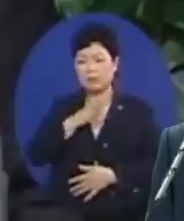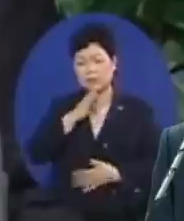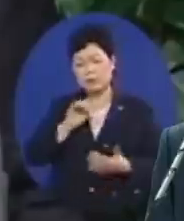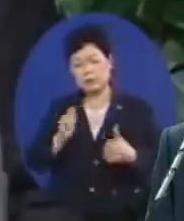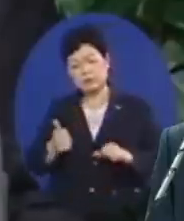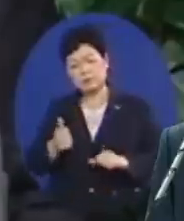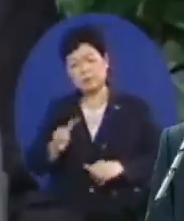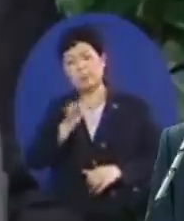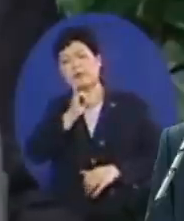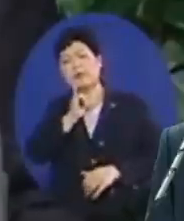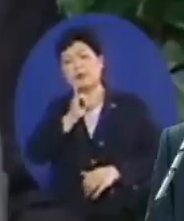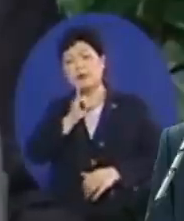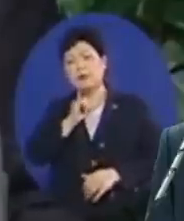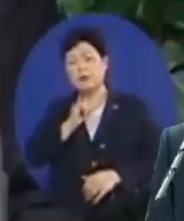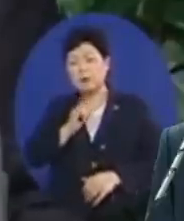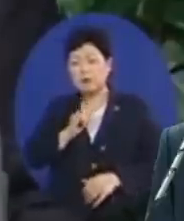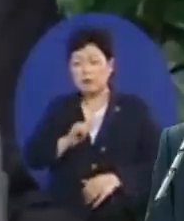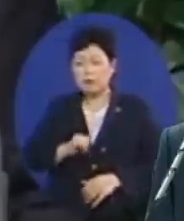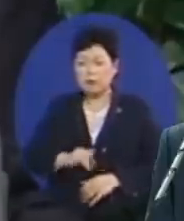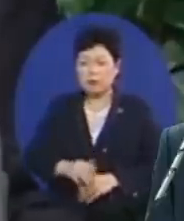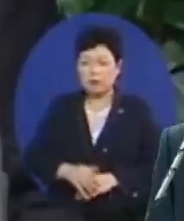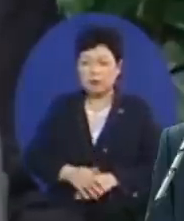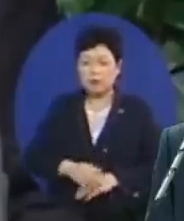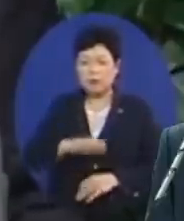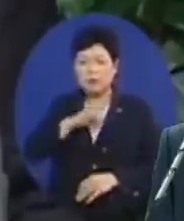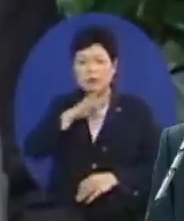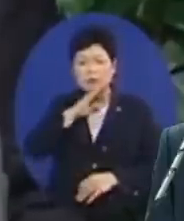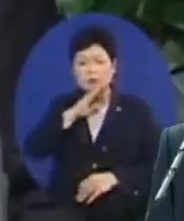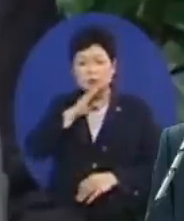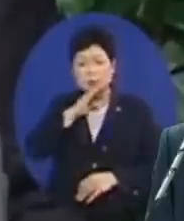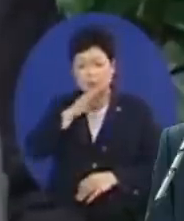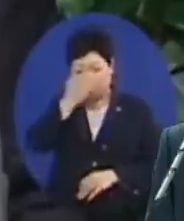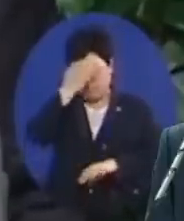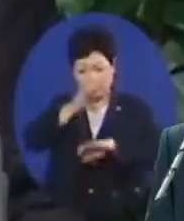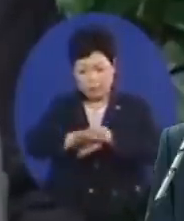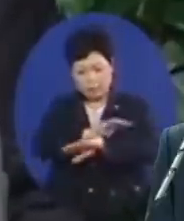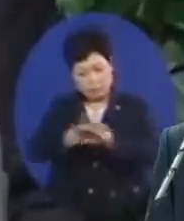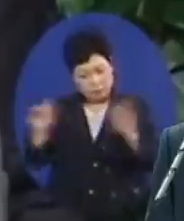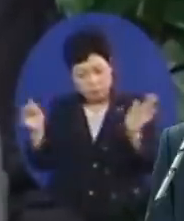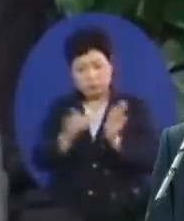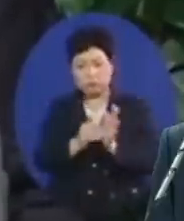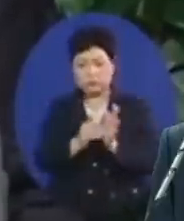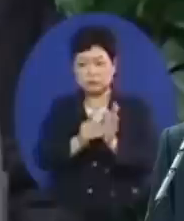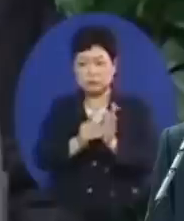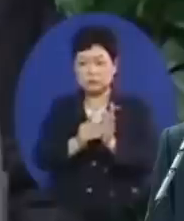죽었으면 좋겠다. 아, 부흥에 잘 인도하고